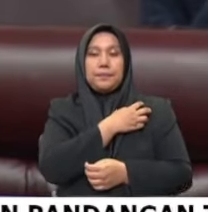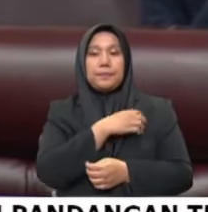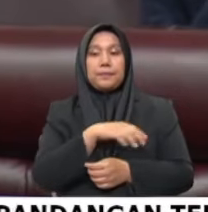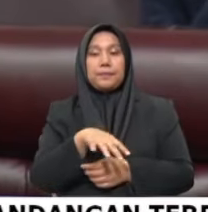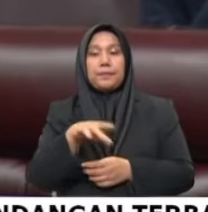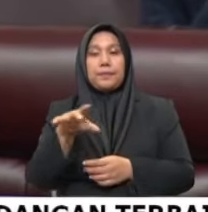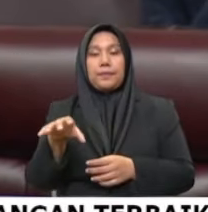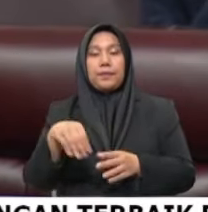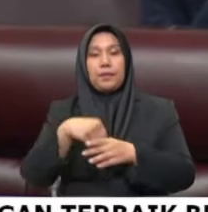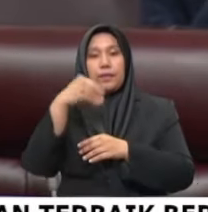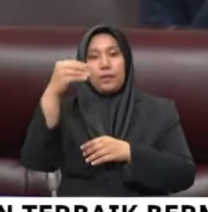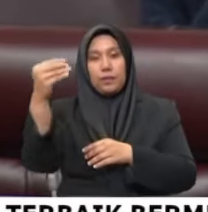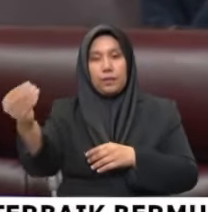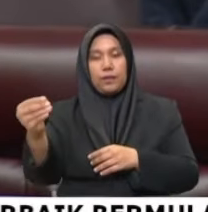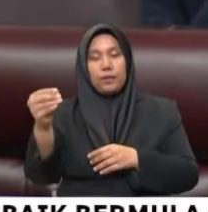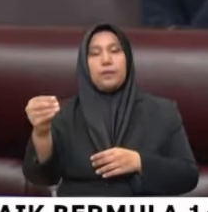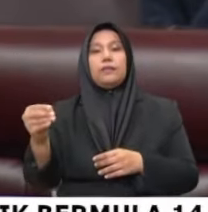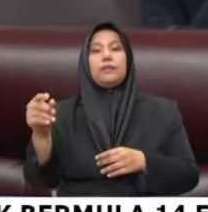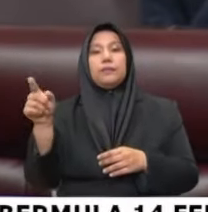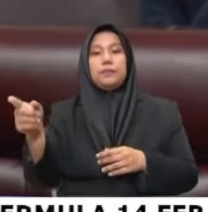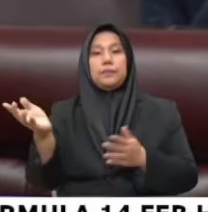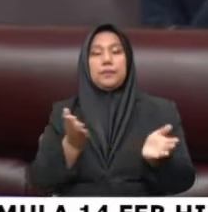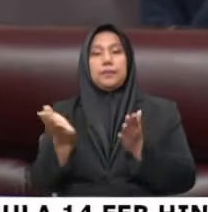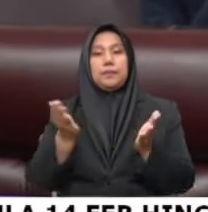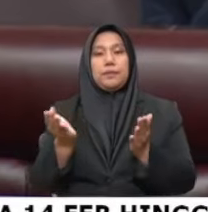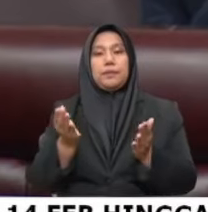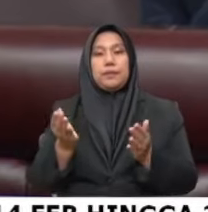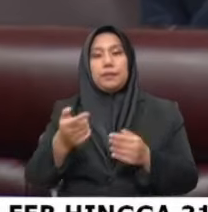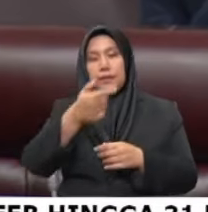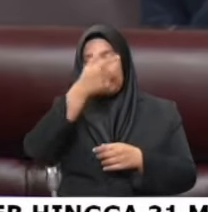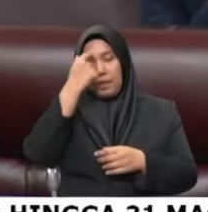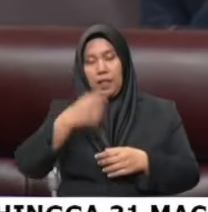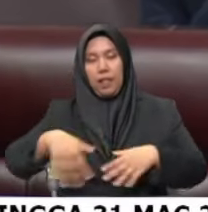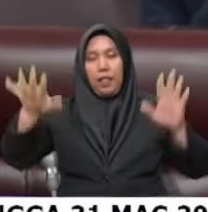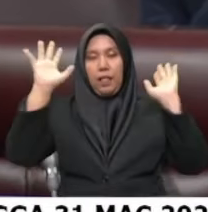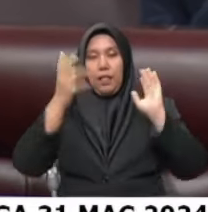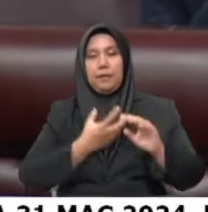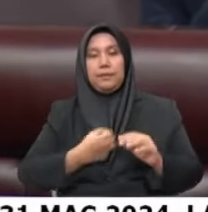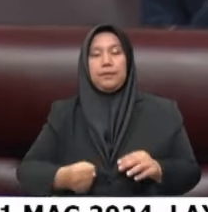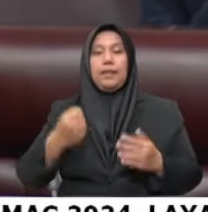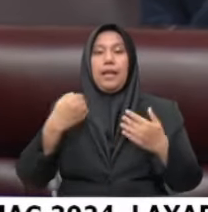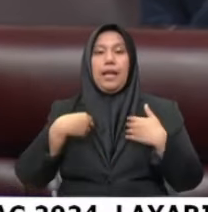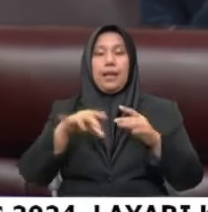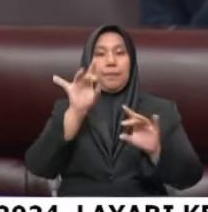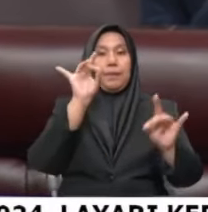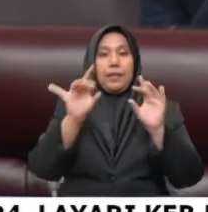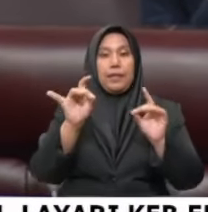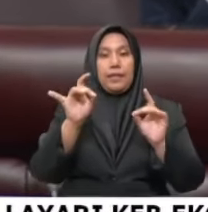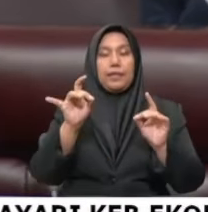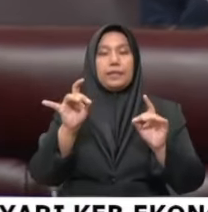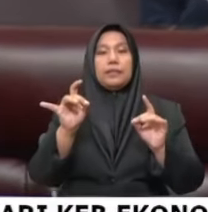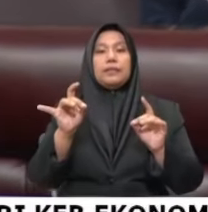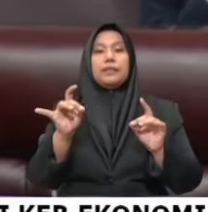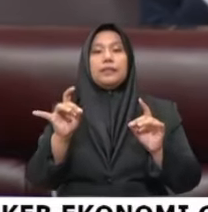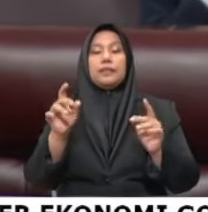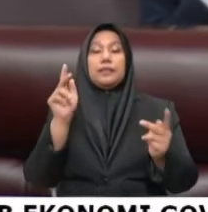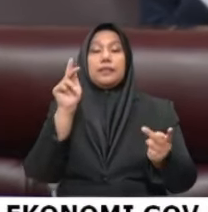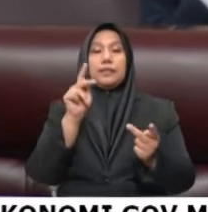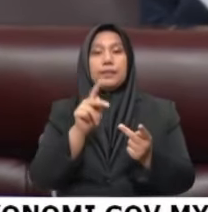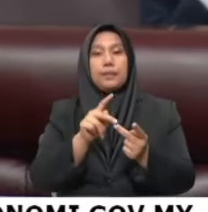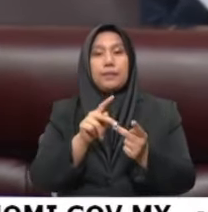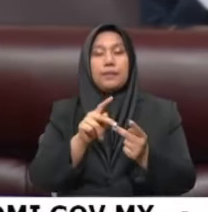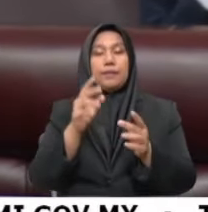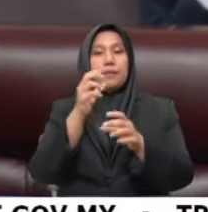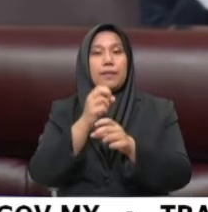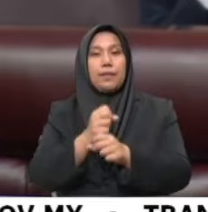daripada skim perkhidmatan kesihatan mungkin disebabkan burnout ataupun mempunyai pilihan option-option yang lebih bersesuaian ataupun